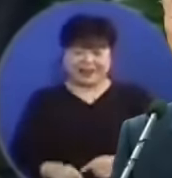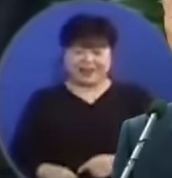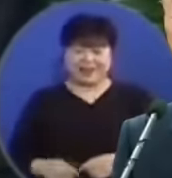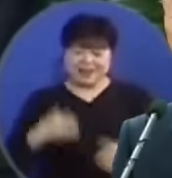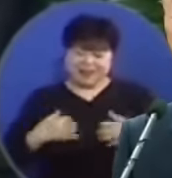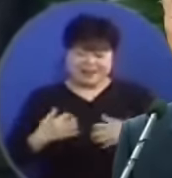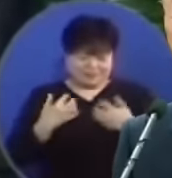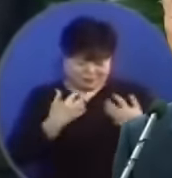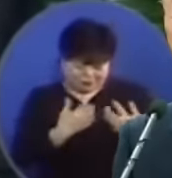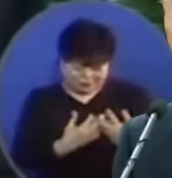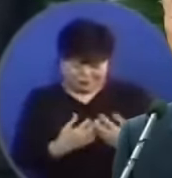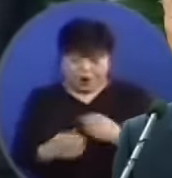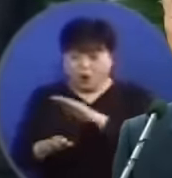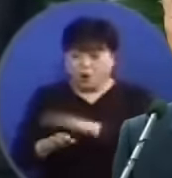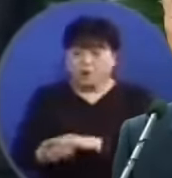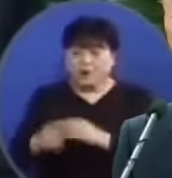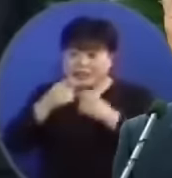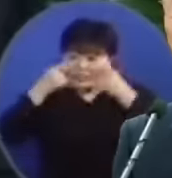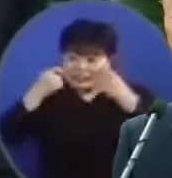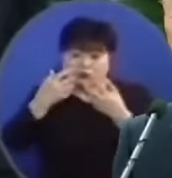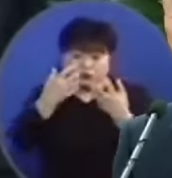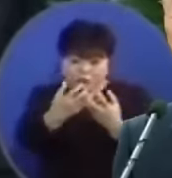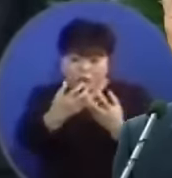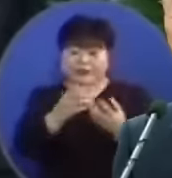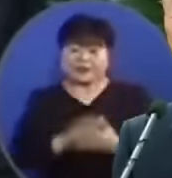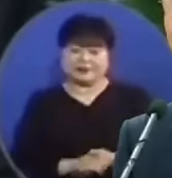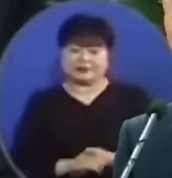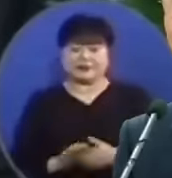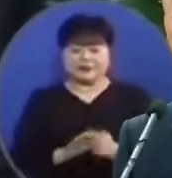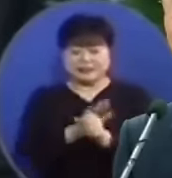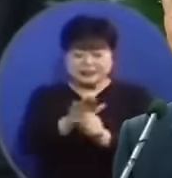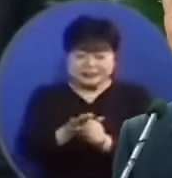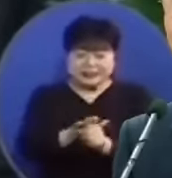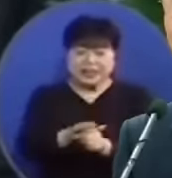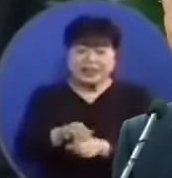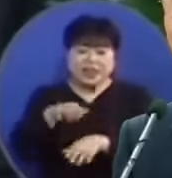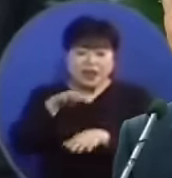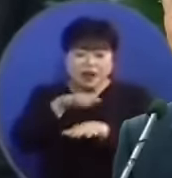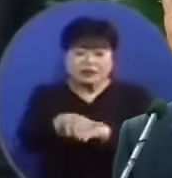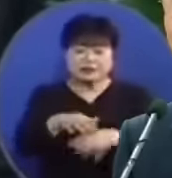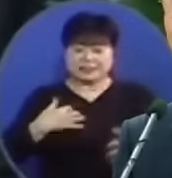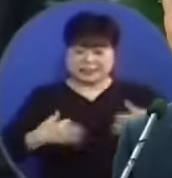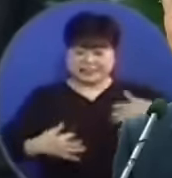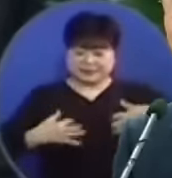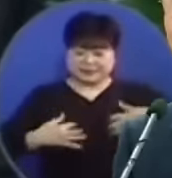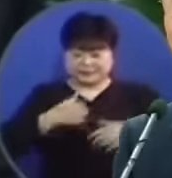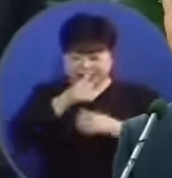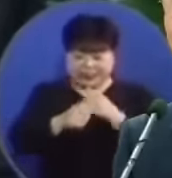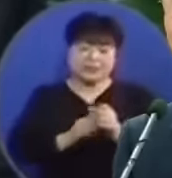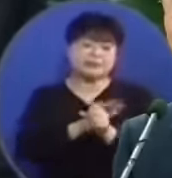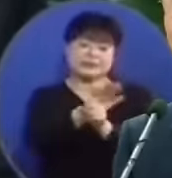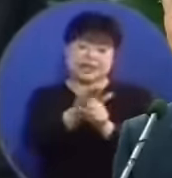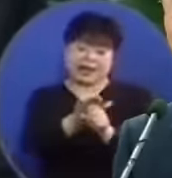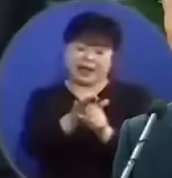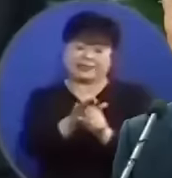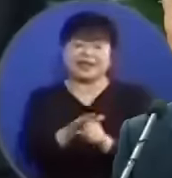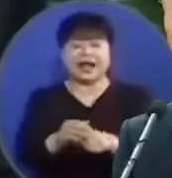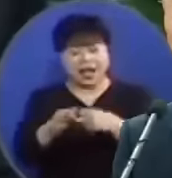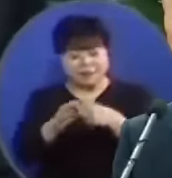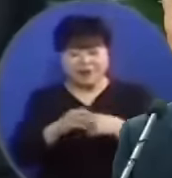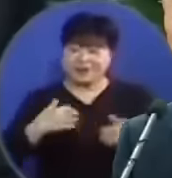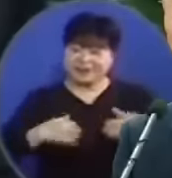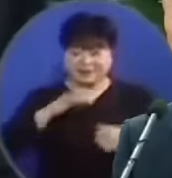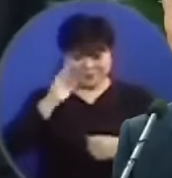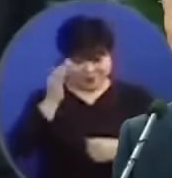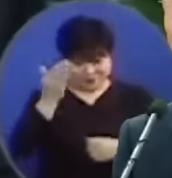충만하고 주의 우편에는 즐거움이 넘치는 것입니다. 사랑의 속성은 기쁨입니다. 하나님은 사랑이기 때문에 사랑하면